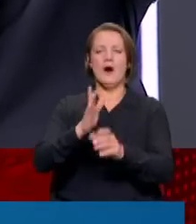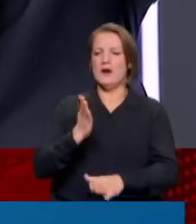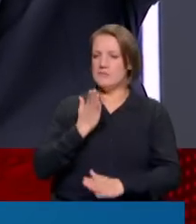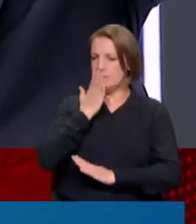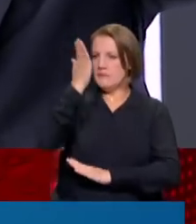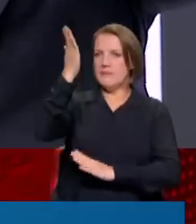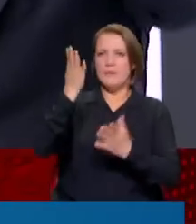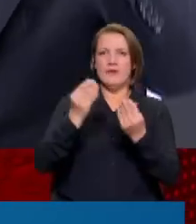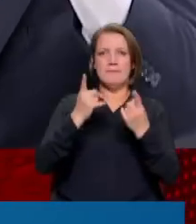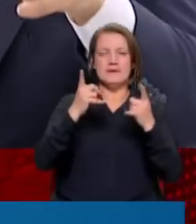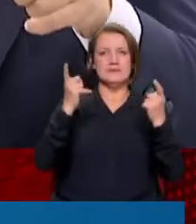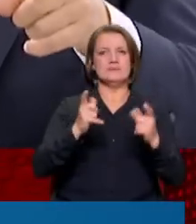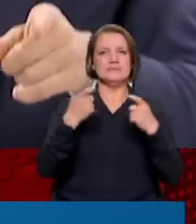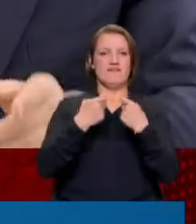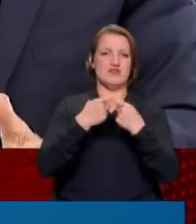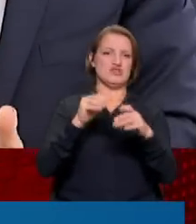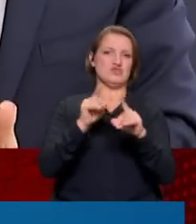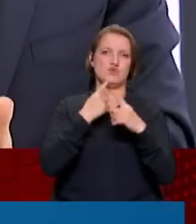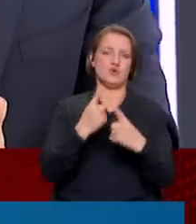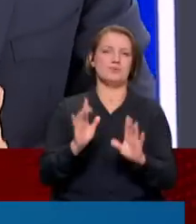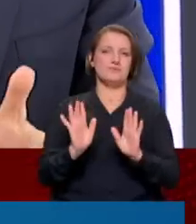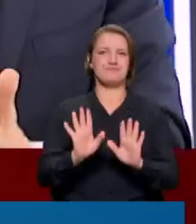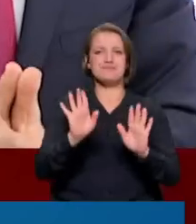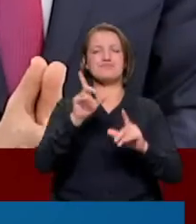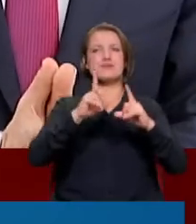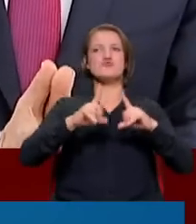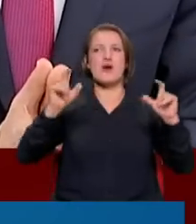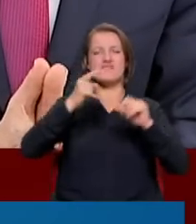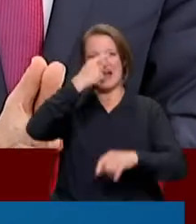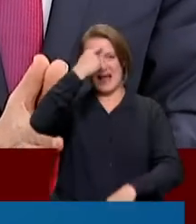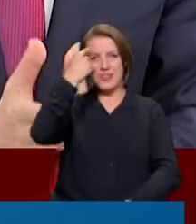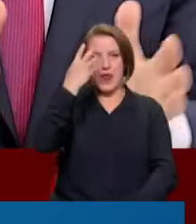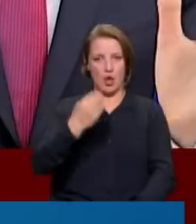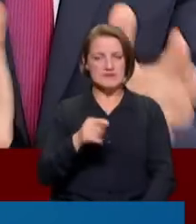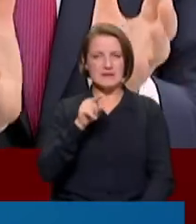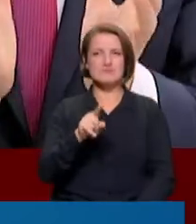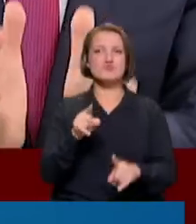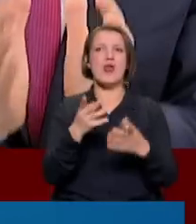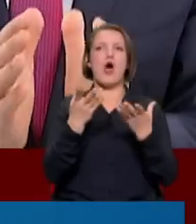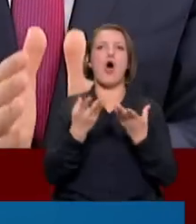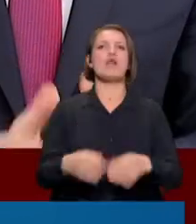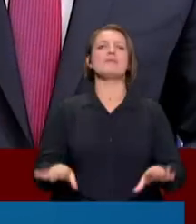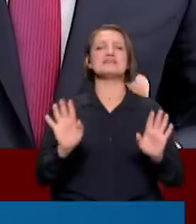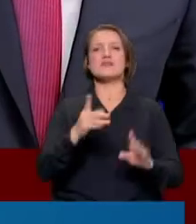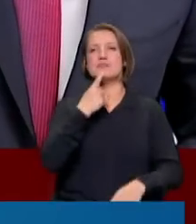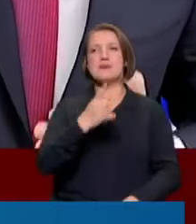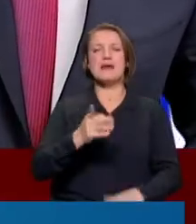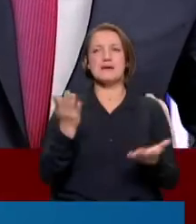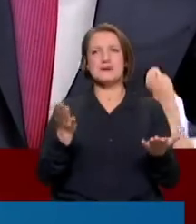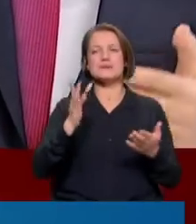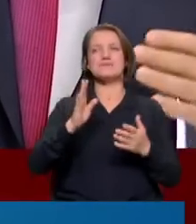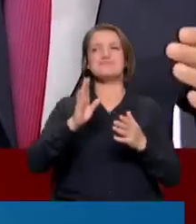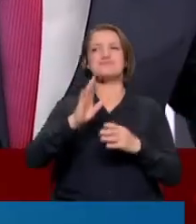okuyan bir durum oldu savaş açısından söylüyorum o zaman coğrafya Kader Olsaydı Bunlar olmazdı Demek ki coğrafya